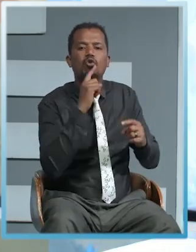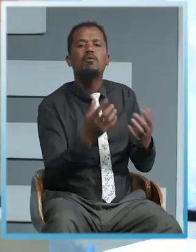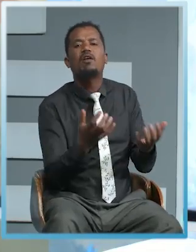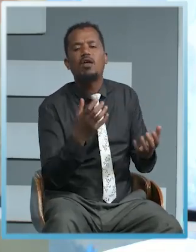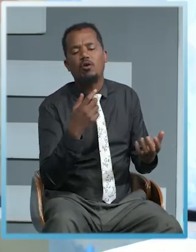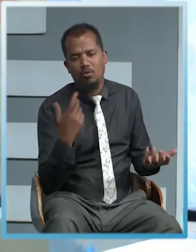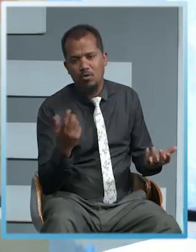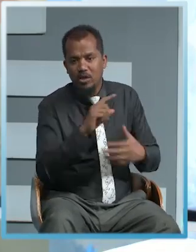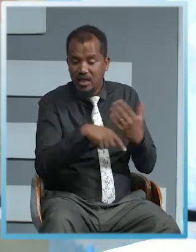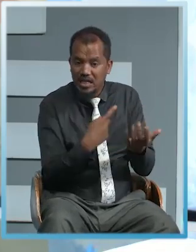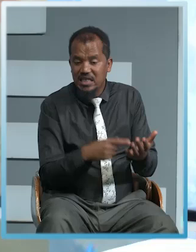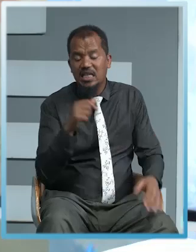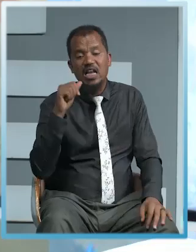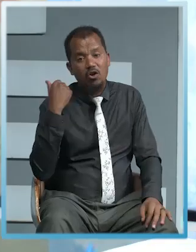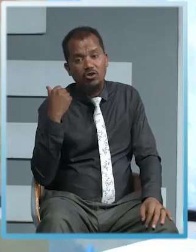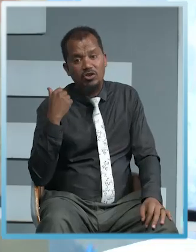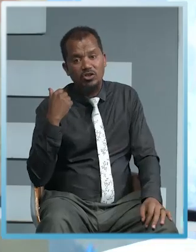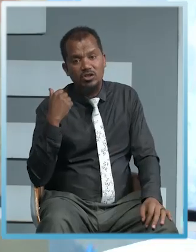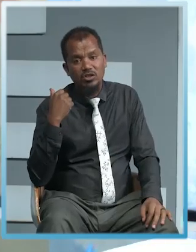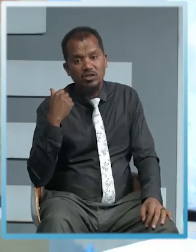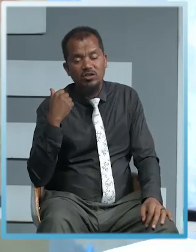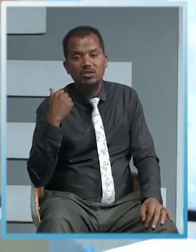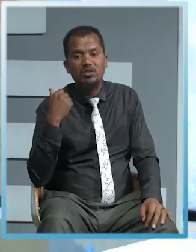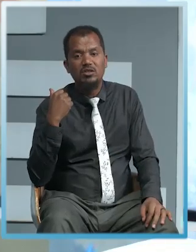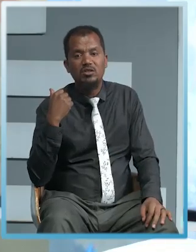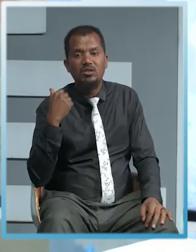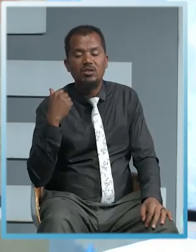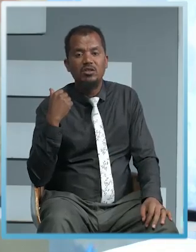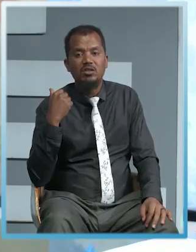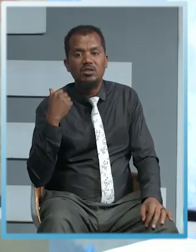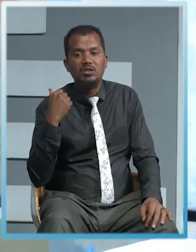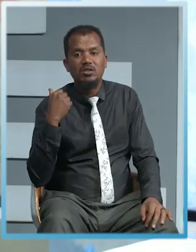سوال سلذي اللي لوجها يا النسو